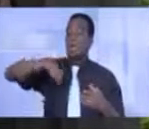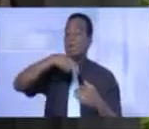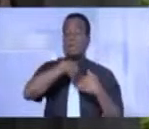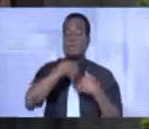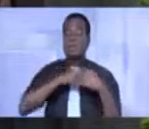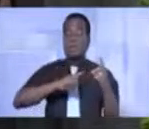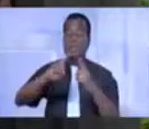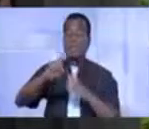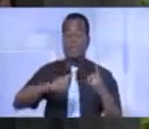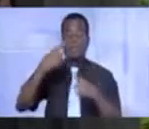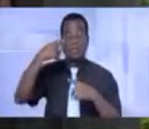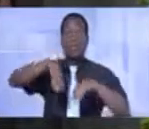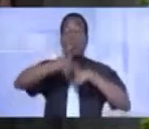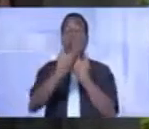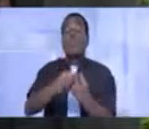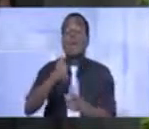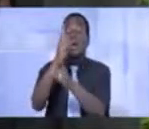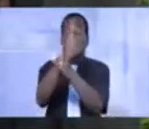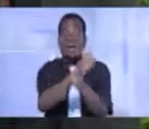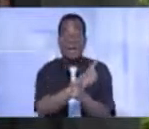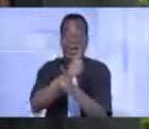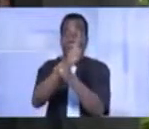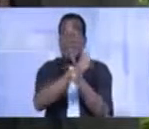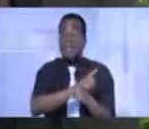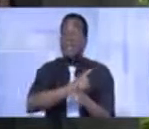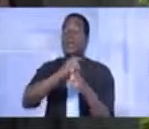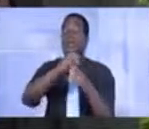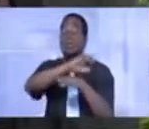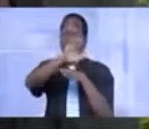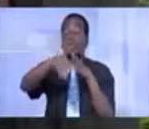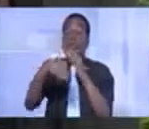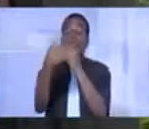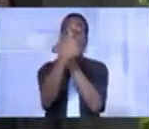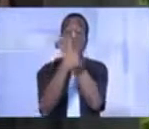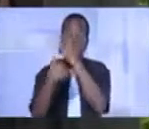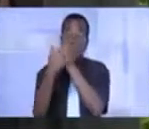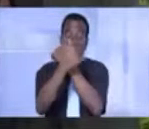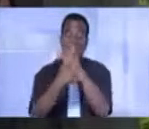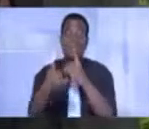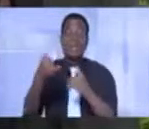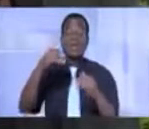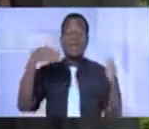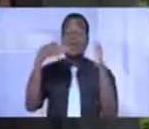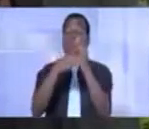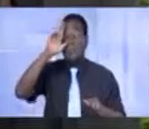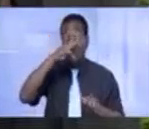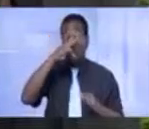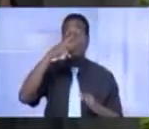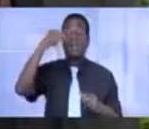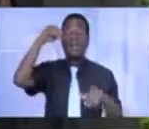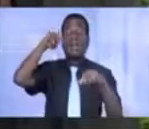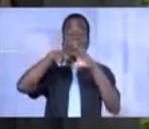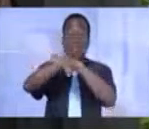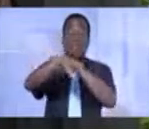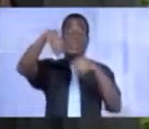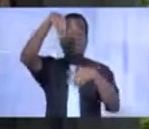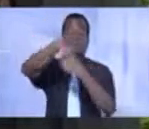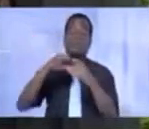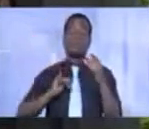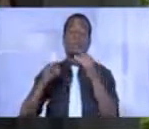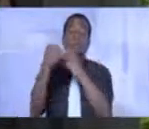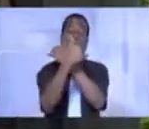intégration que nous voulons faire en tant que pays membre de la sous-région. Mais en même temps, il faut savoir comment aussi être plus